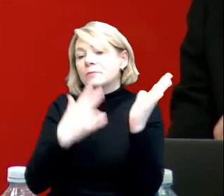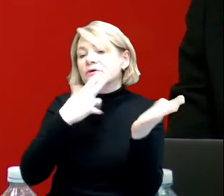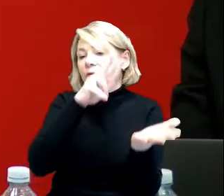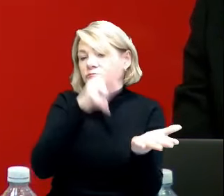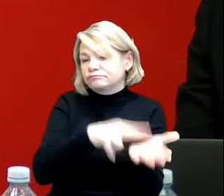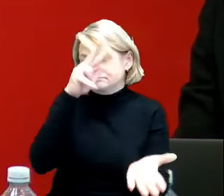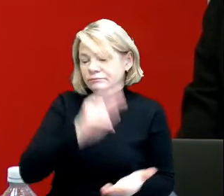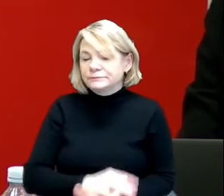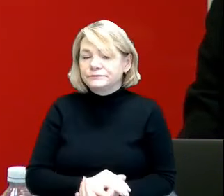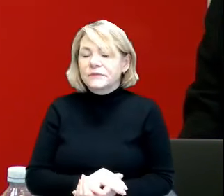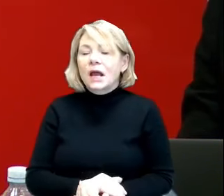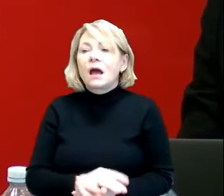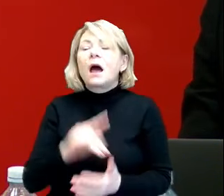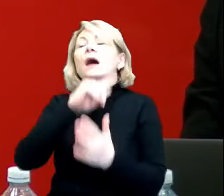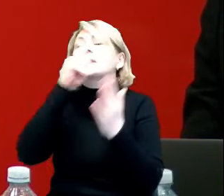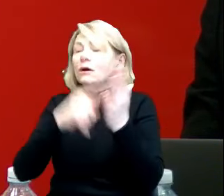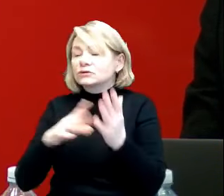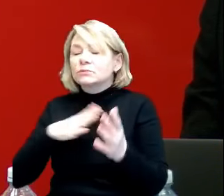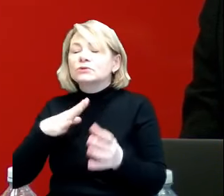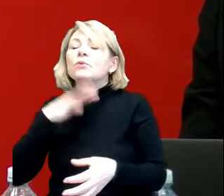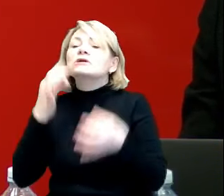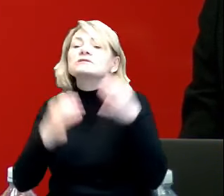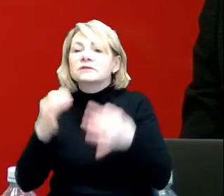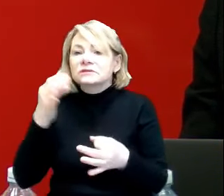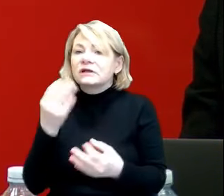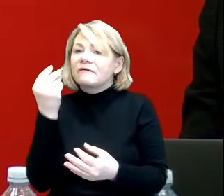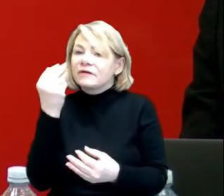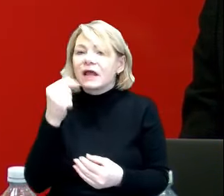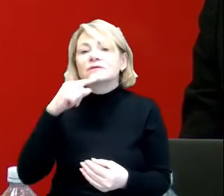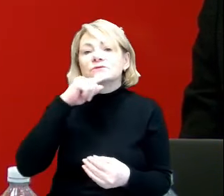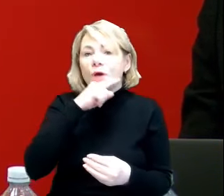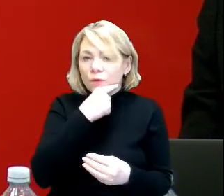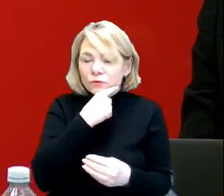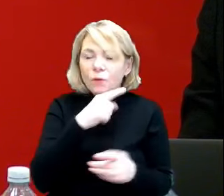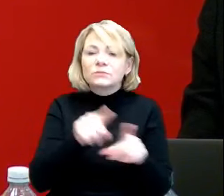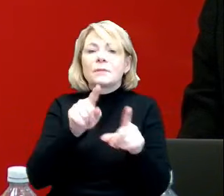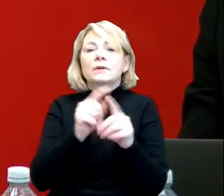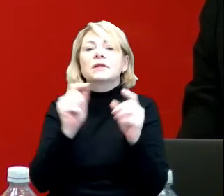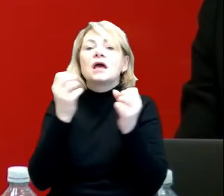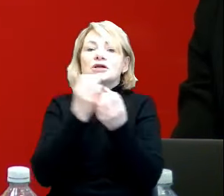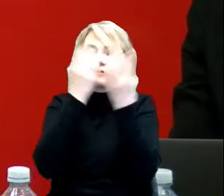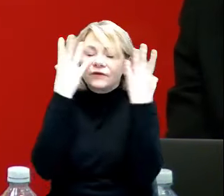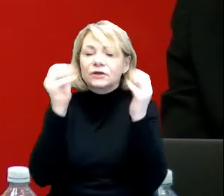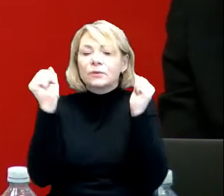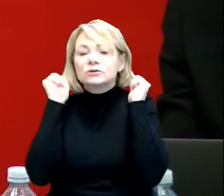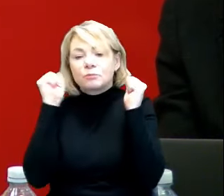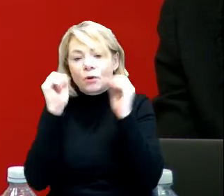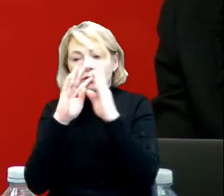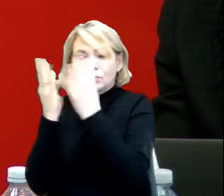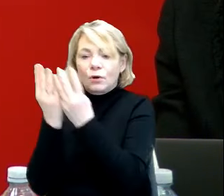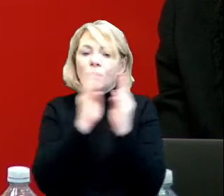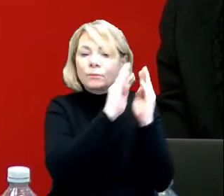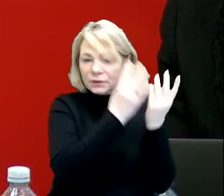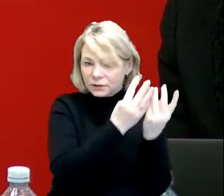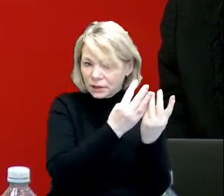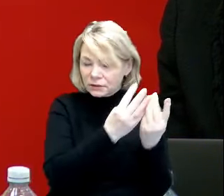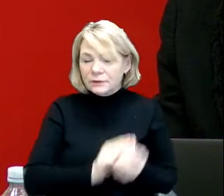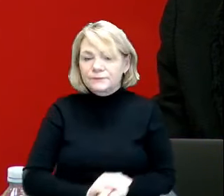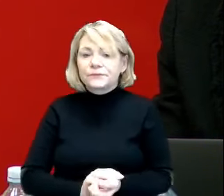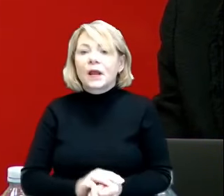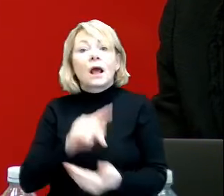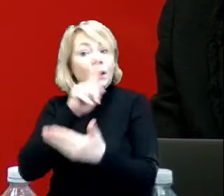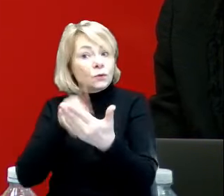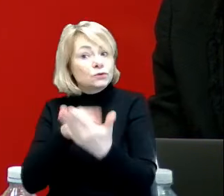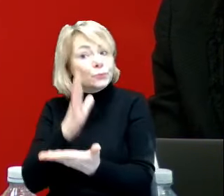ir pritarta be pastabų finansų ekonomikos kultūros švietimo ir sporto komitetuose ar būtų klausimų